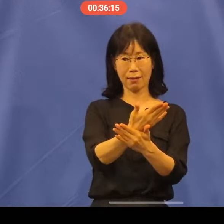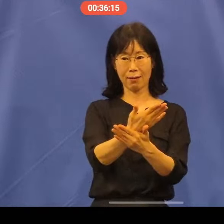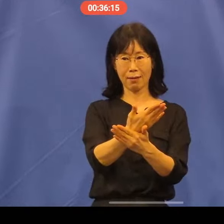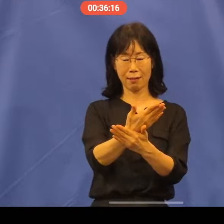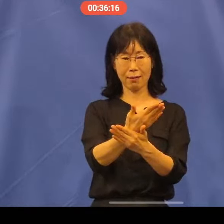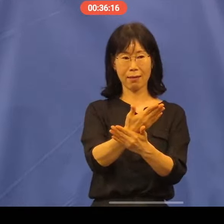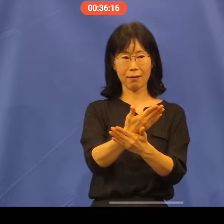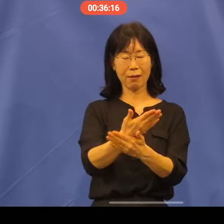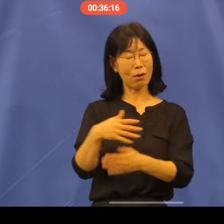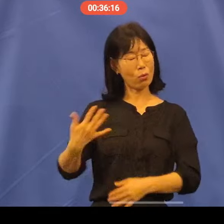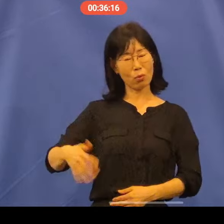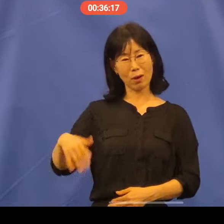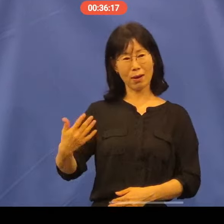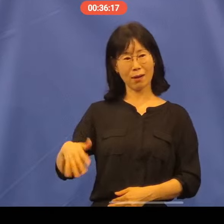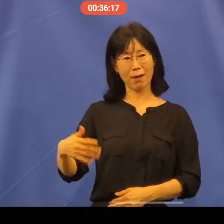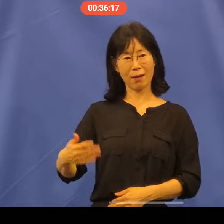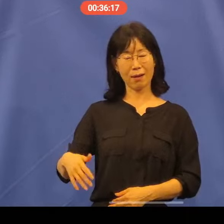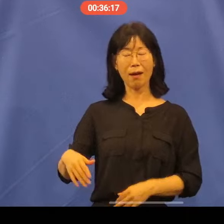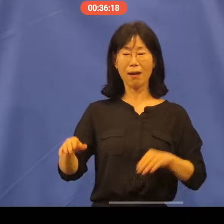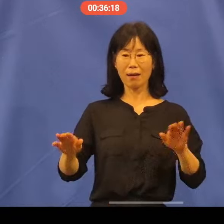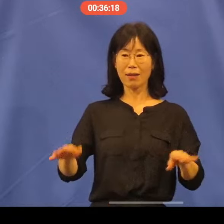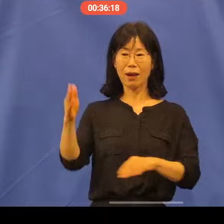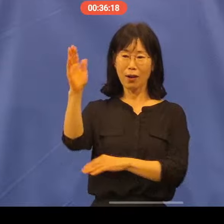와, 저는 이런 걸 보면서 오늘 우리 시대에